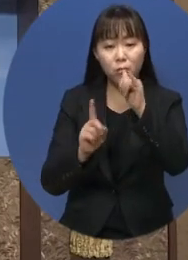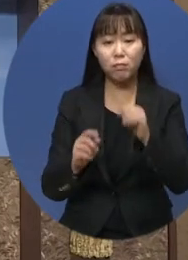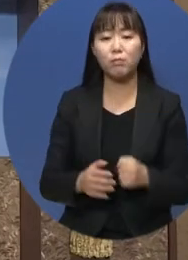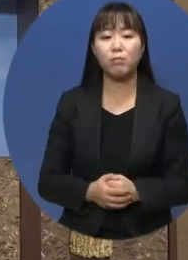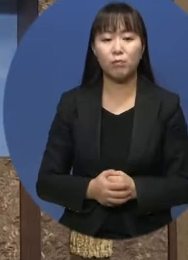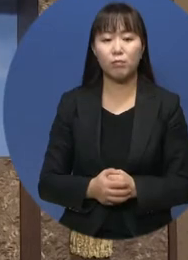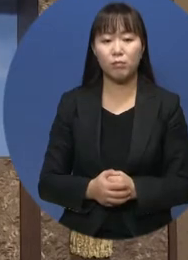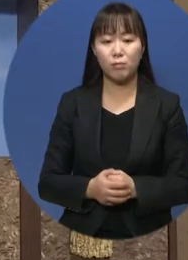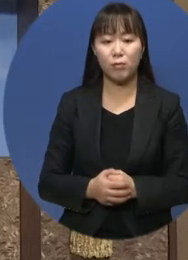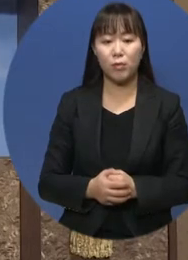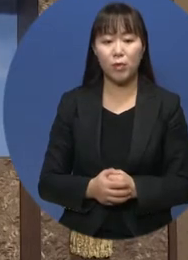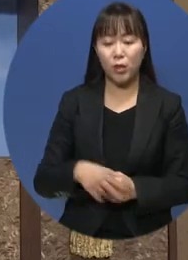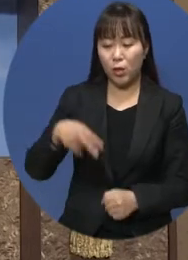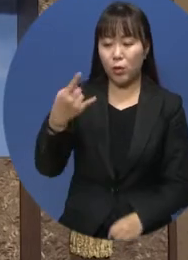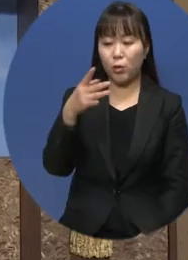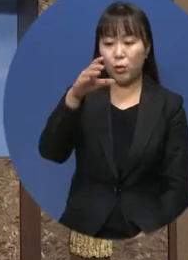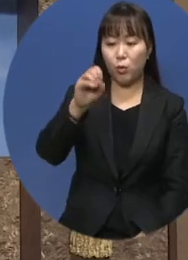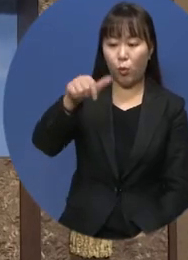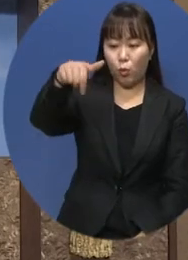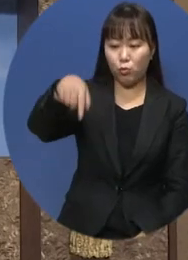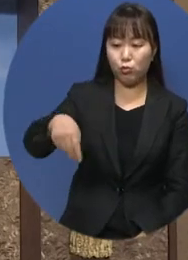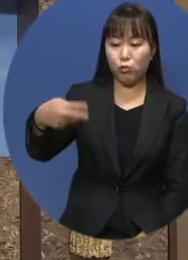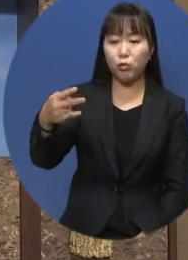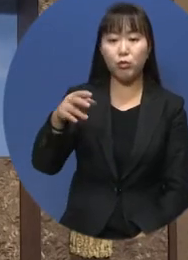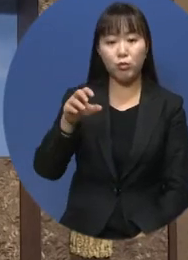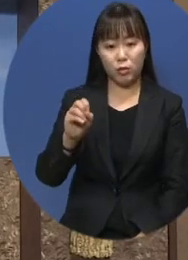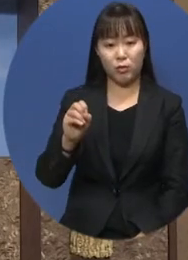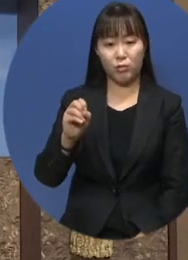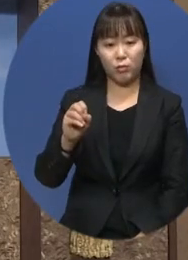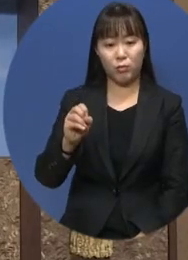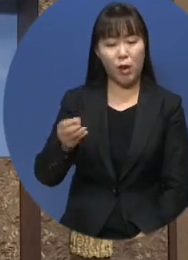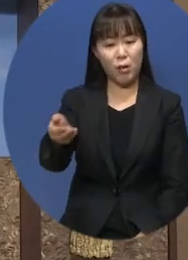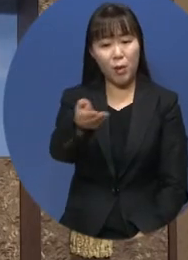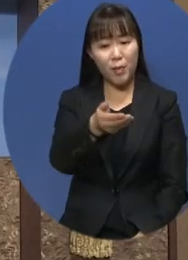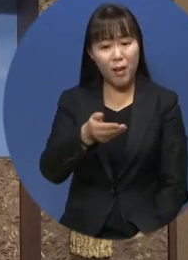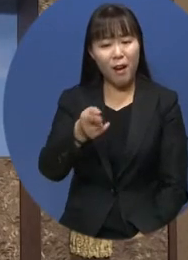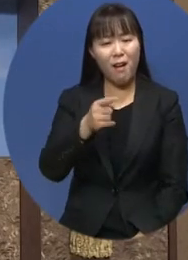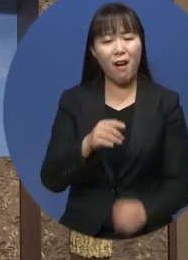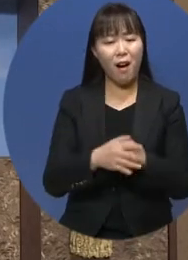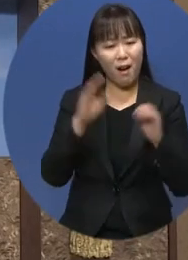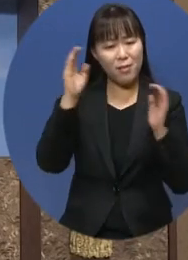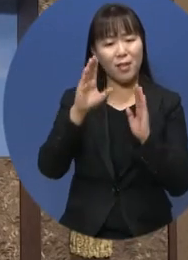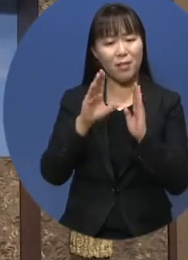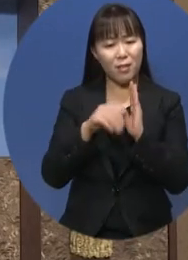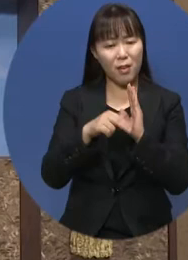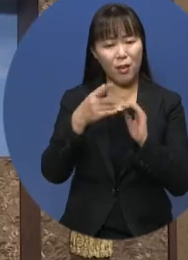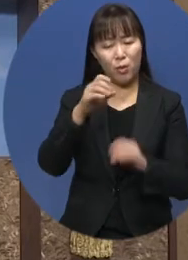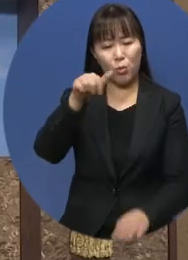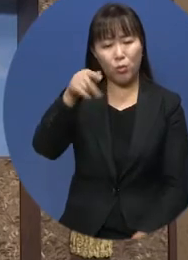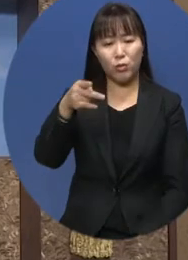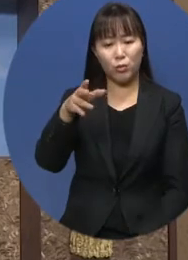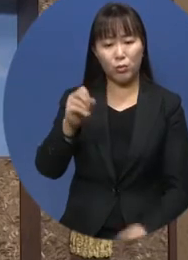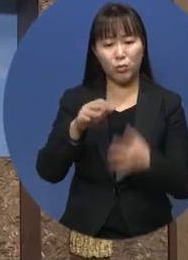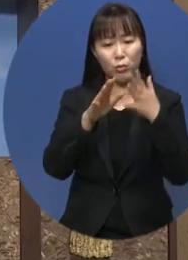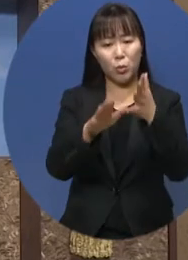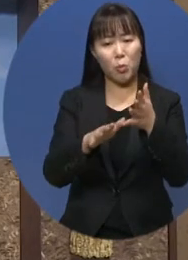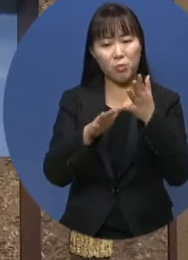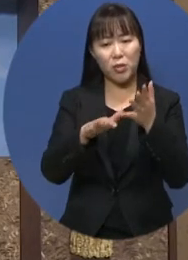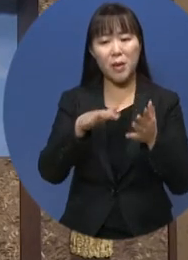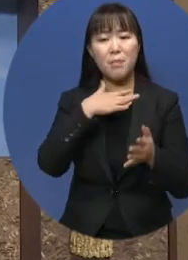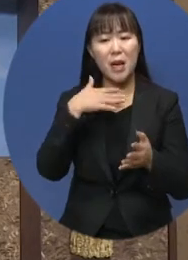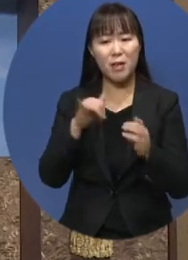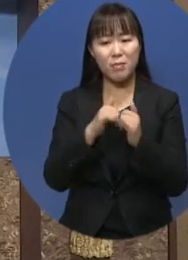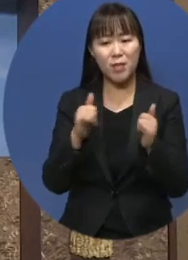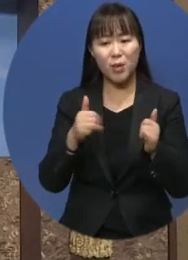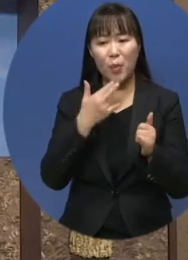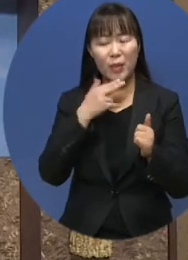게 있냐 동구 등 우리 시청자 분들 중에 이동구 능에 얘는 학창시절의 소 퉁 안 오신 분들이 수도권의